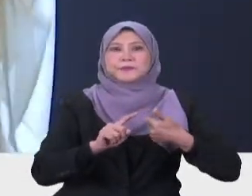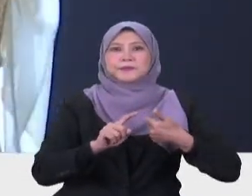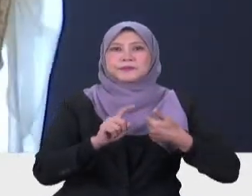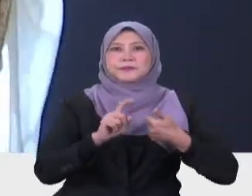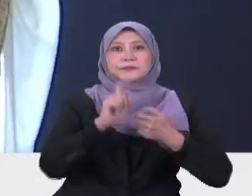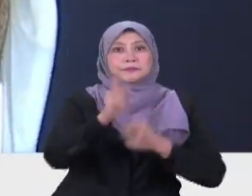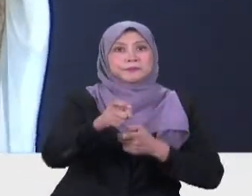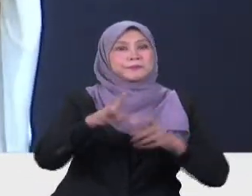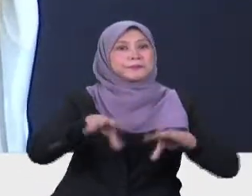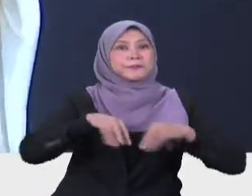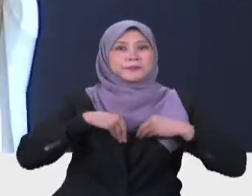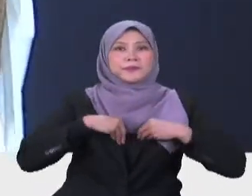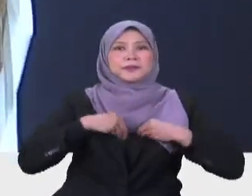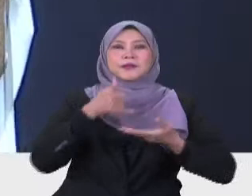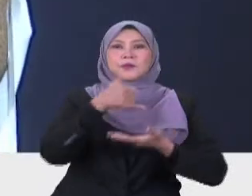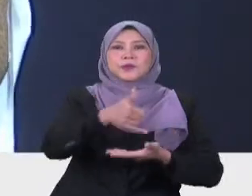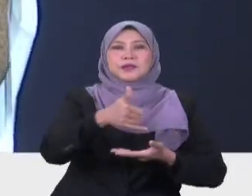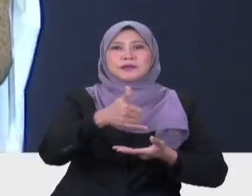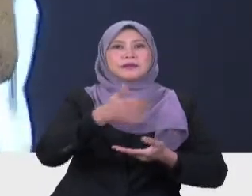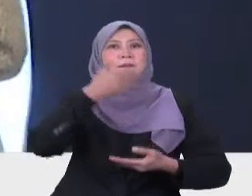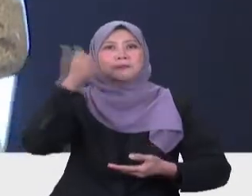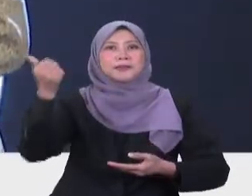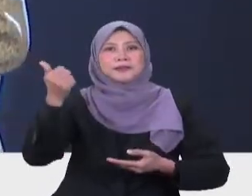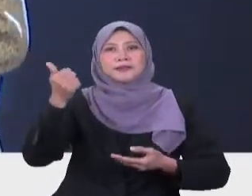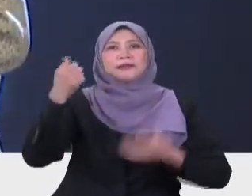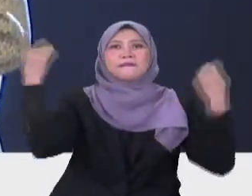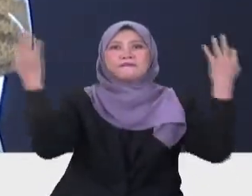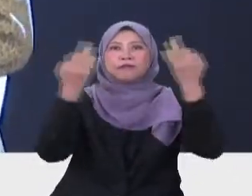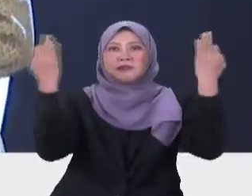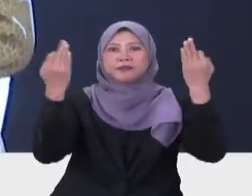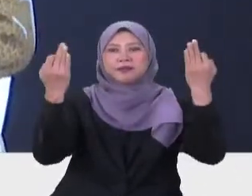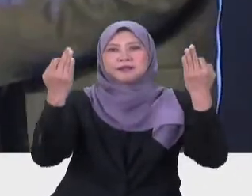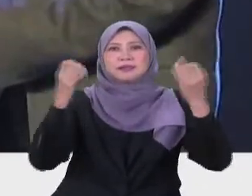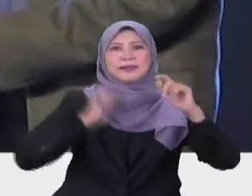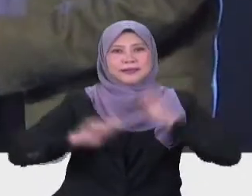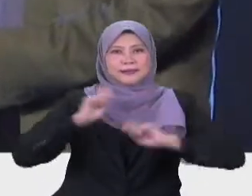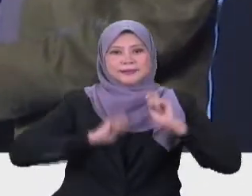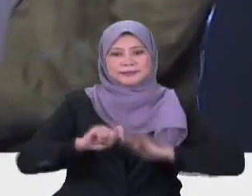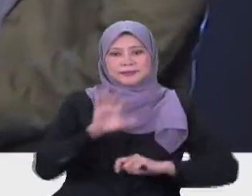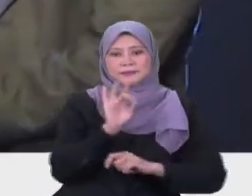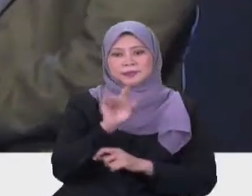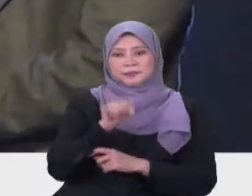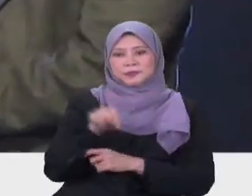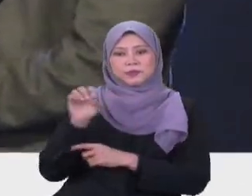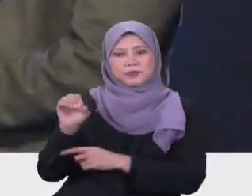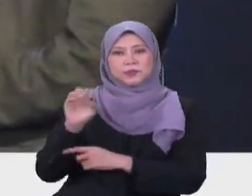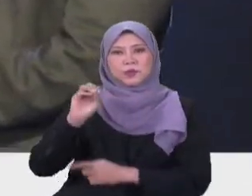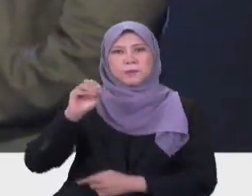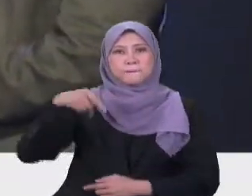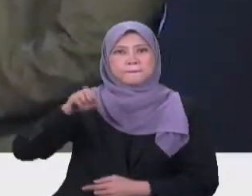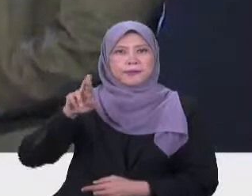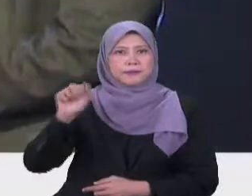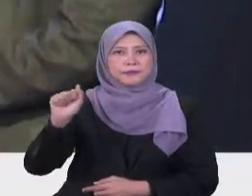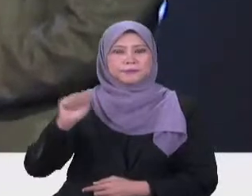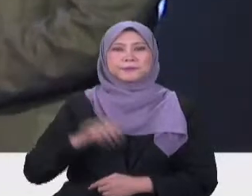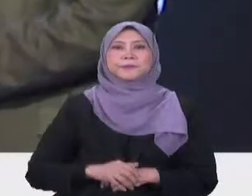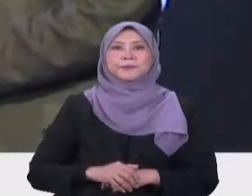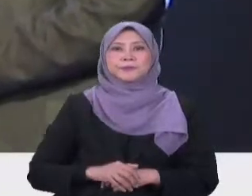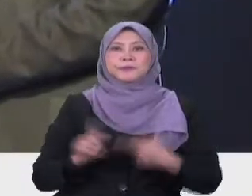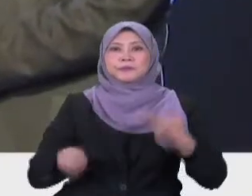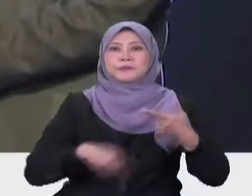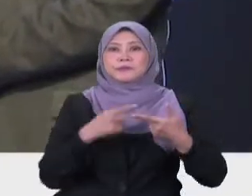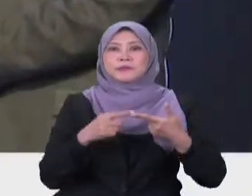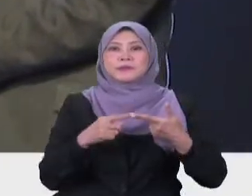muncul penerima Anugerah produksi terbaik festival teater Opera 80-an kosong kategori Anugerah